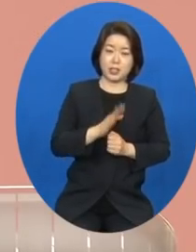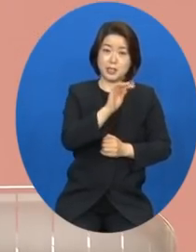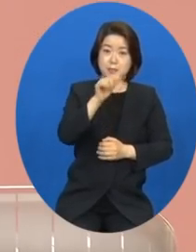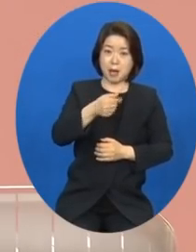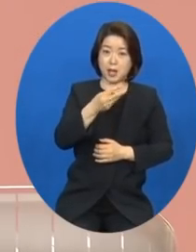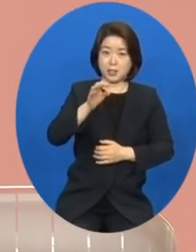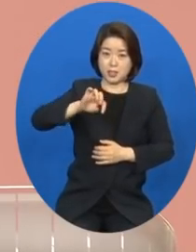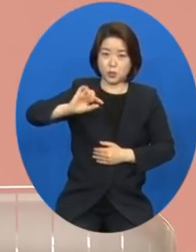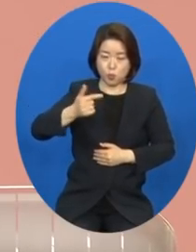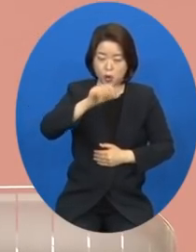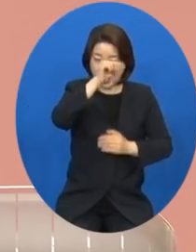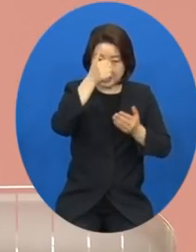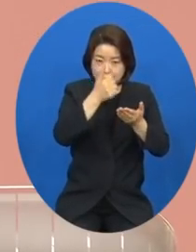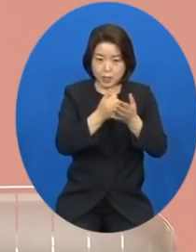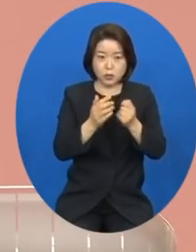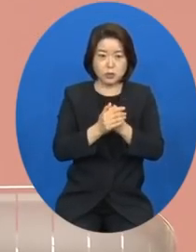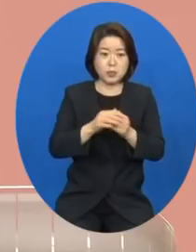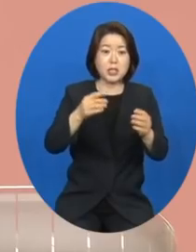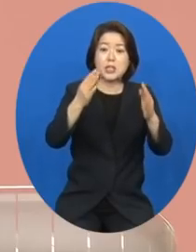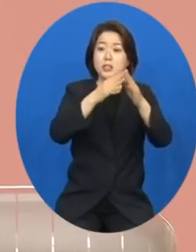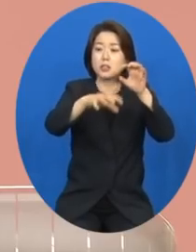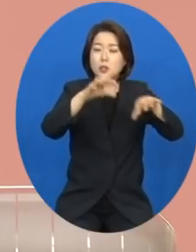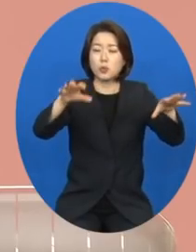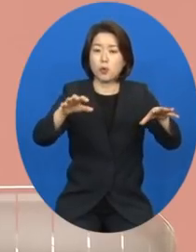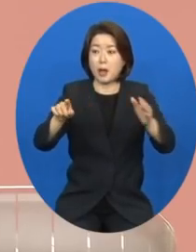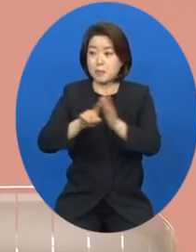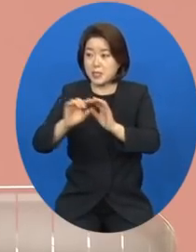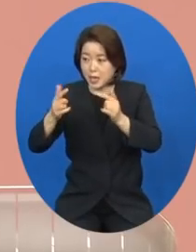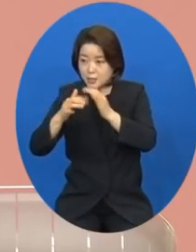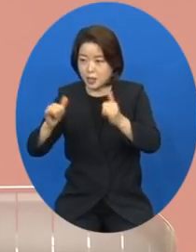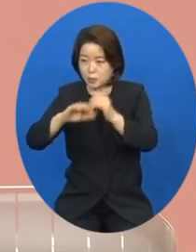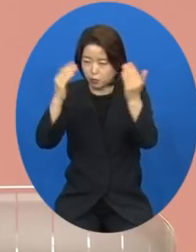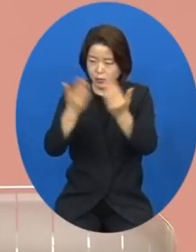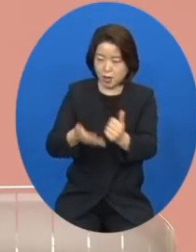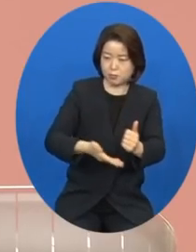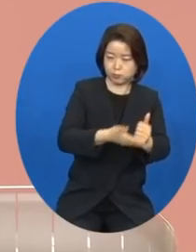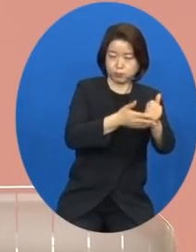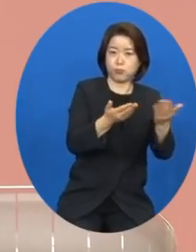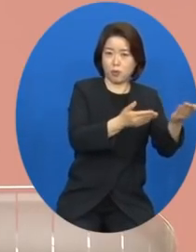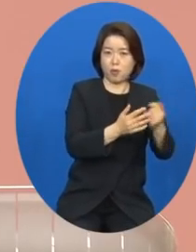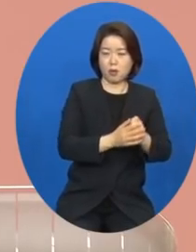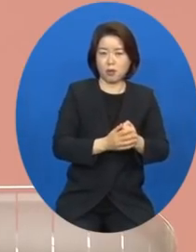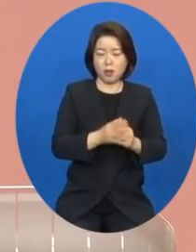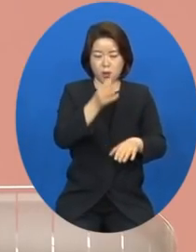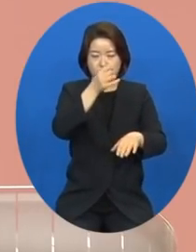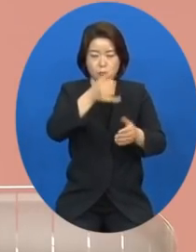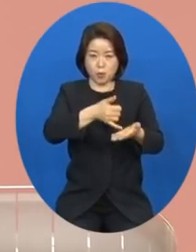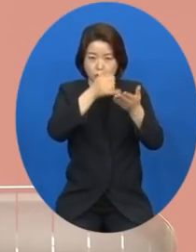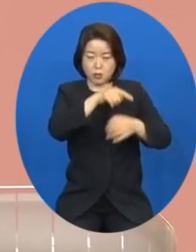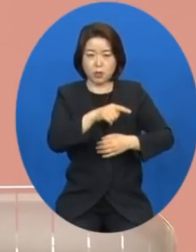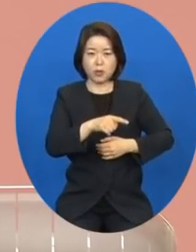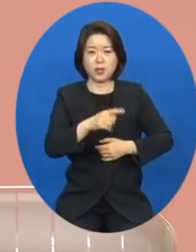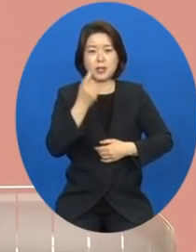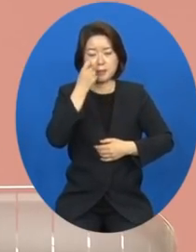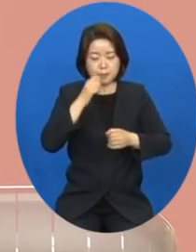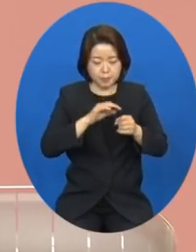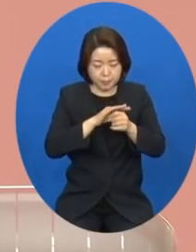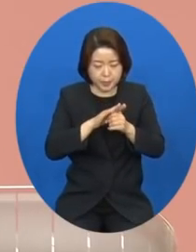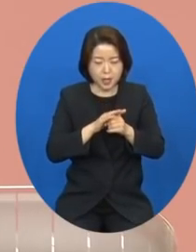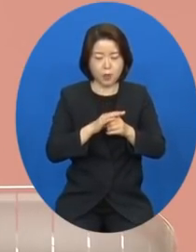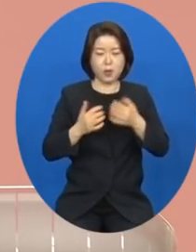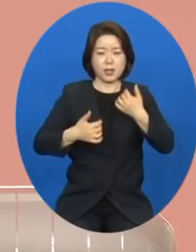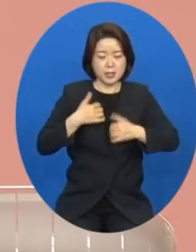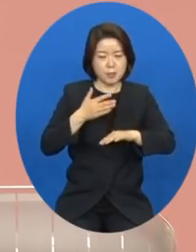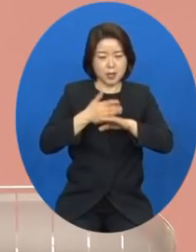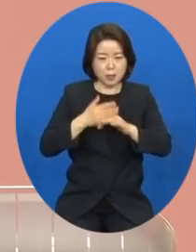불신자 로부터 도 존경을 받는 분이었습니다 성품이 요 참고 결 하시고 인지하시고 기쁨과 감사가 들 넘